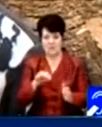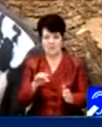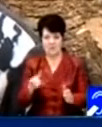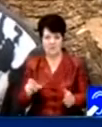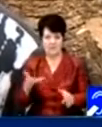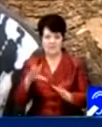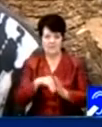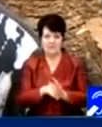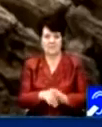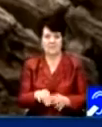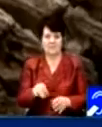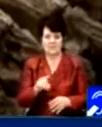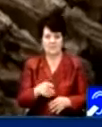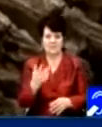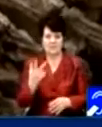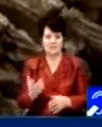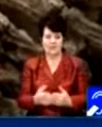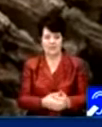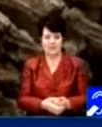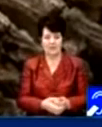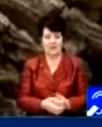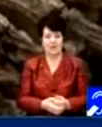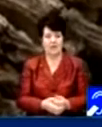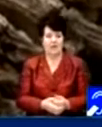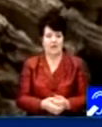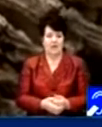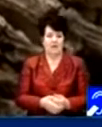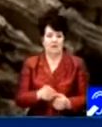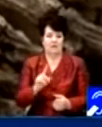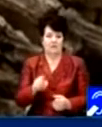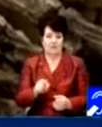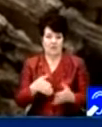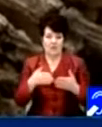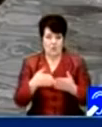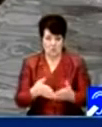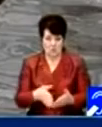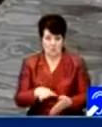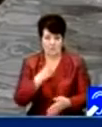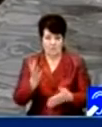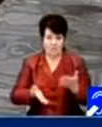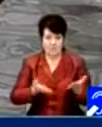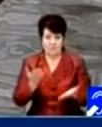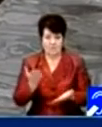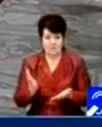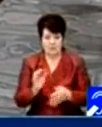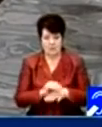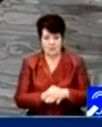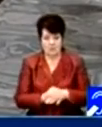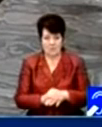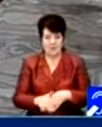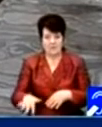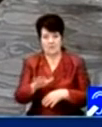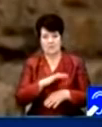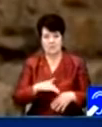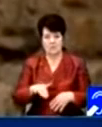găsite întregi, cred că a treia sau a patra. Celelalte astfel de luntre au fost descoperite în vestul țării sau în zonele apropiate de